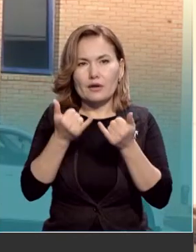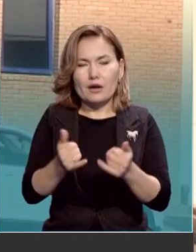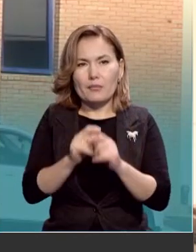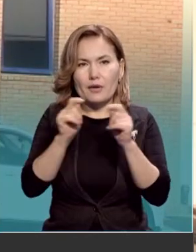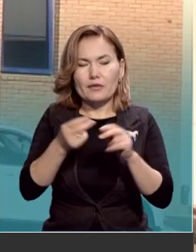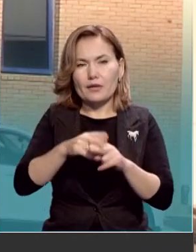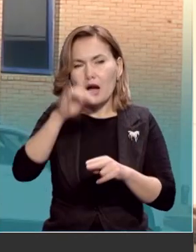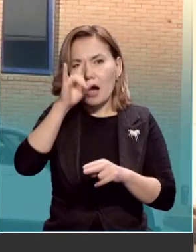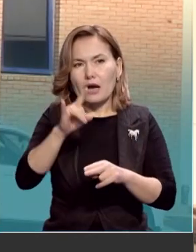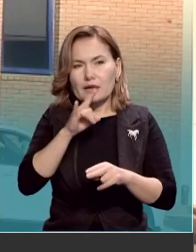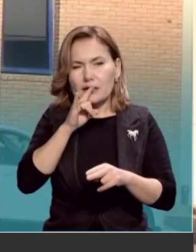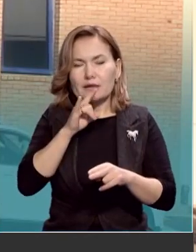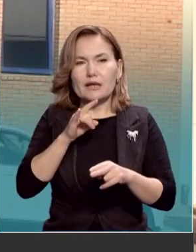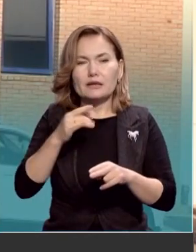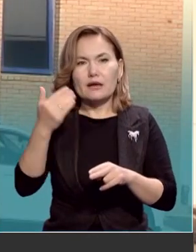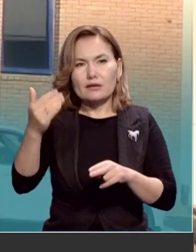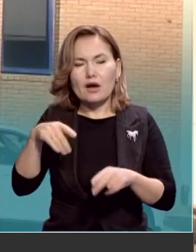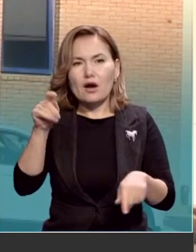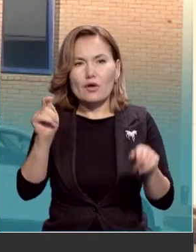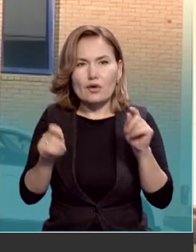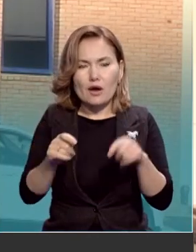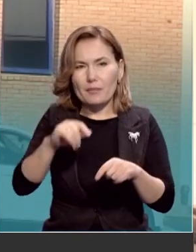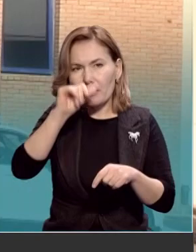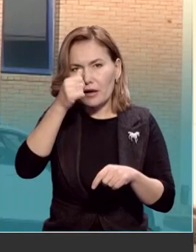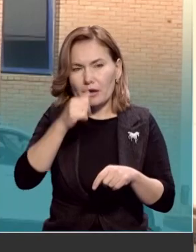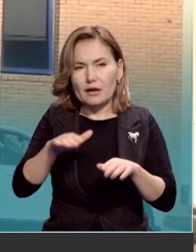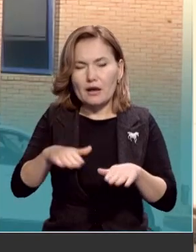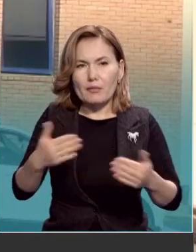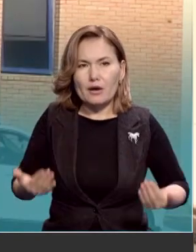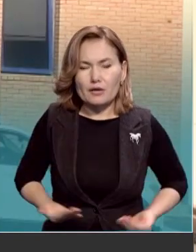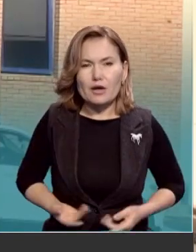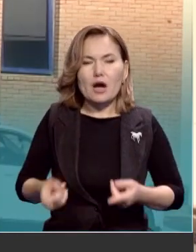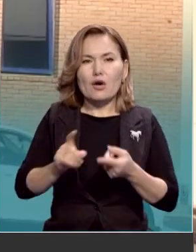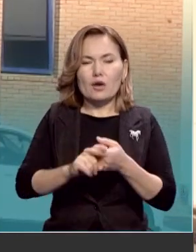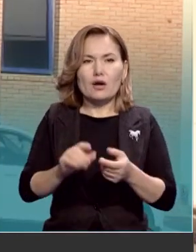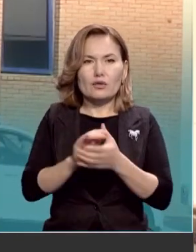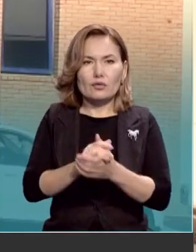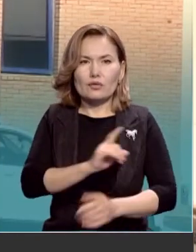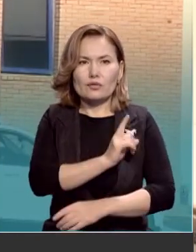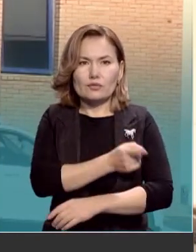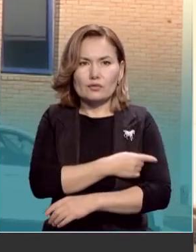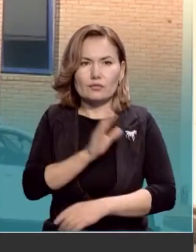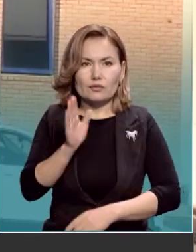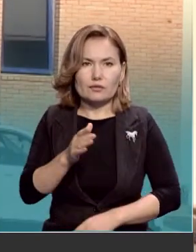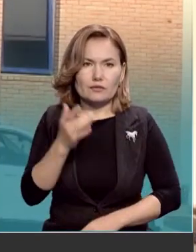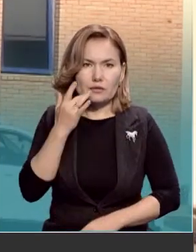жылдары Қазақстаннан көшіп келген гректер тұрады. Олар екі ел арасындағы алтын көпір. Достығымыз күшейе берсін.